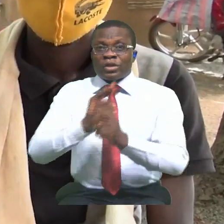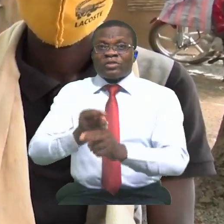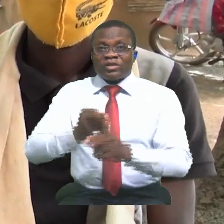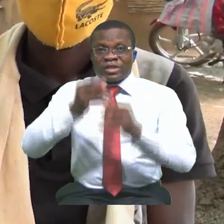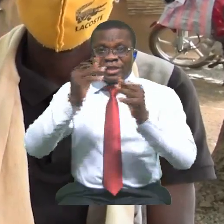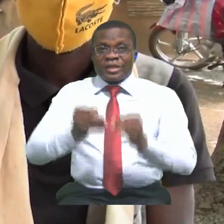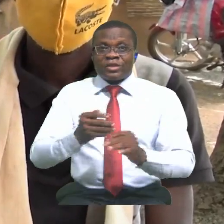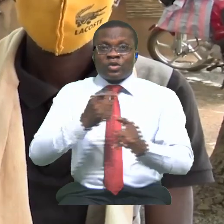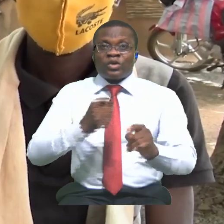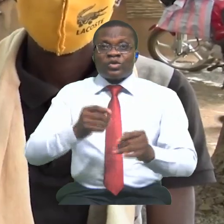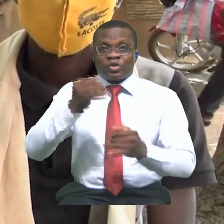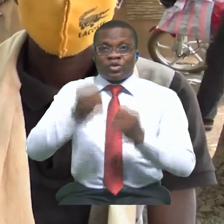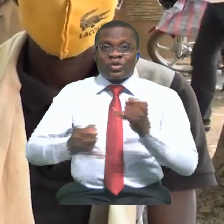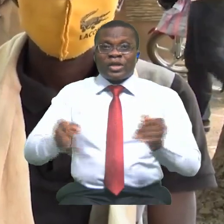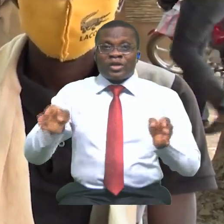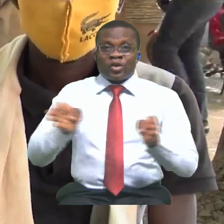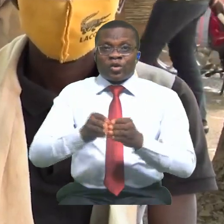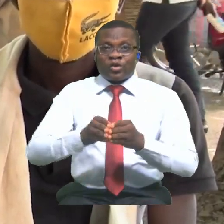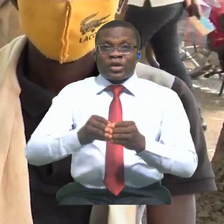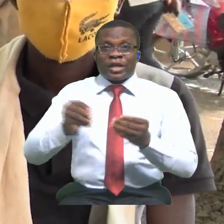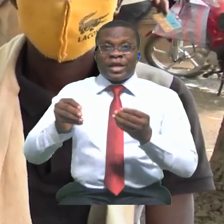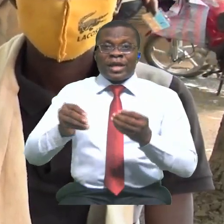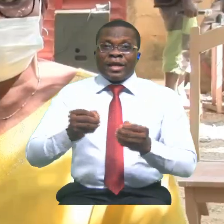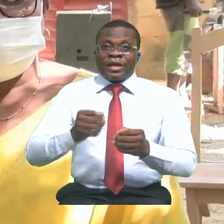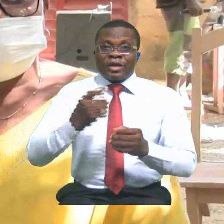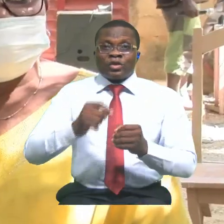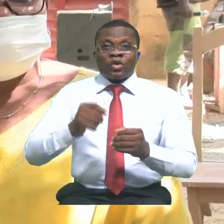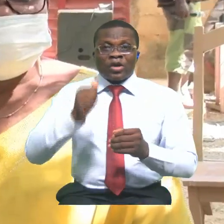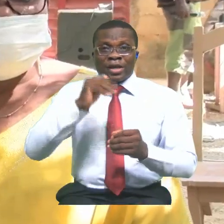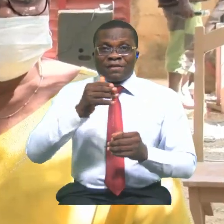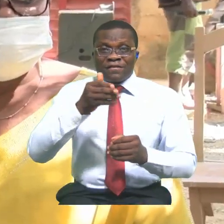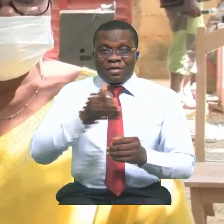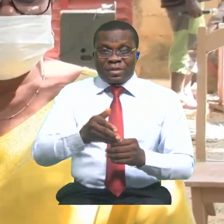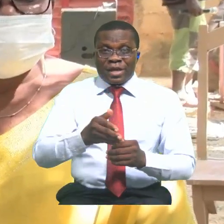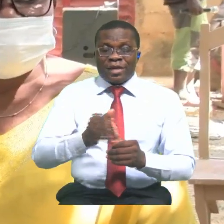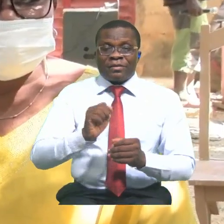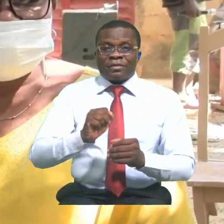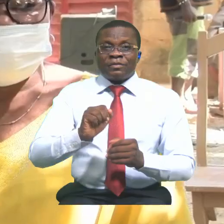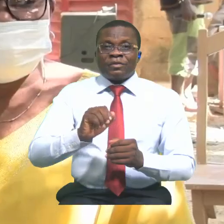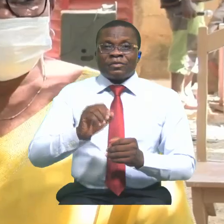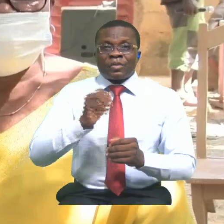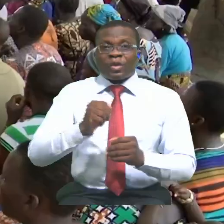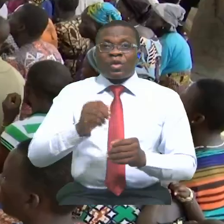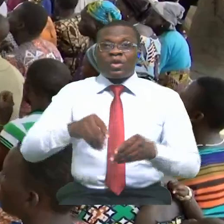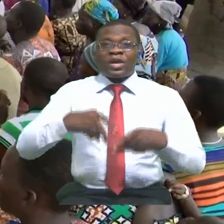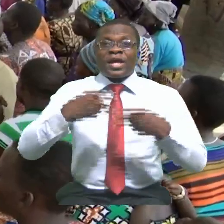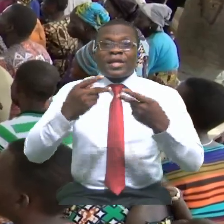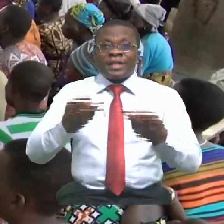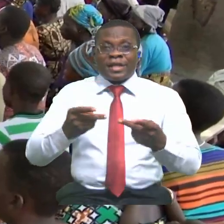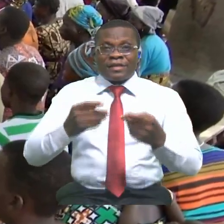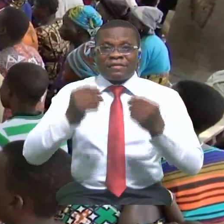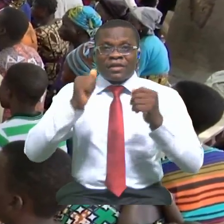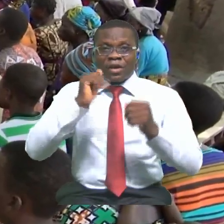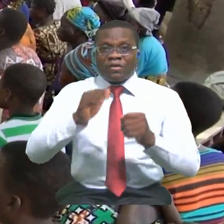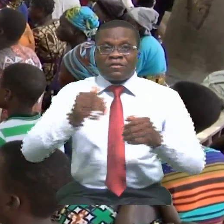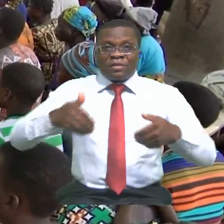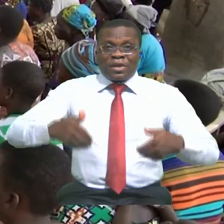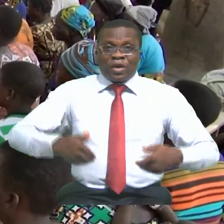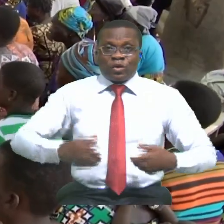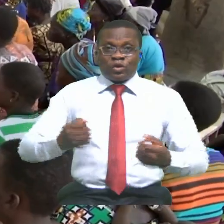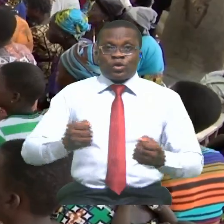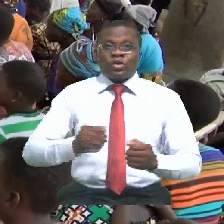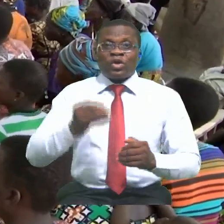issues du dernier congrès ordinaire de l'UDBN, Claudine Afiavi-Prudencio a délivré aux femmes et aux jeunes de Bukumbe